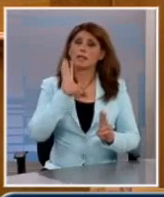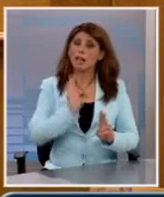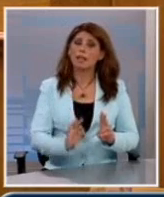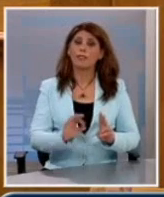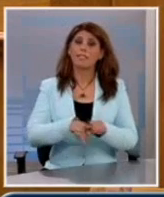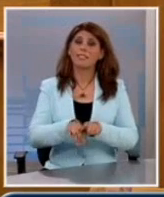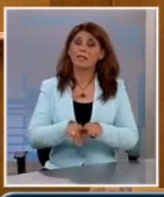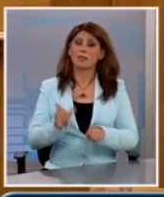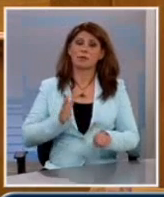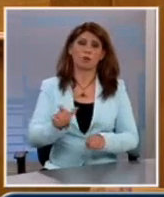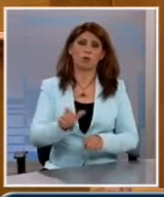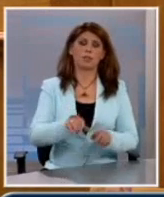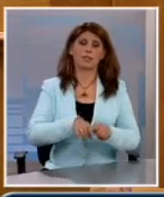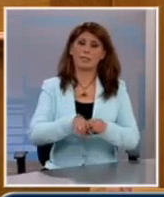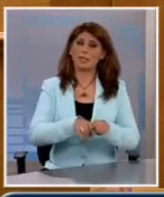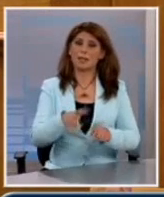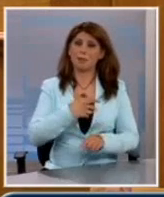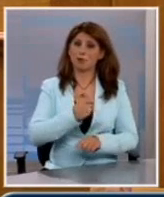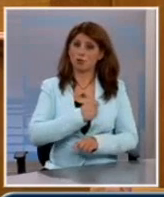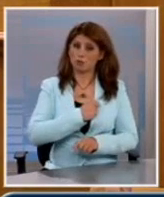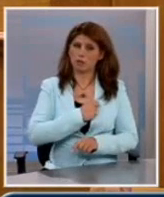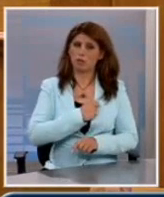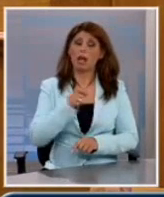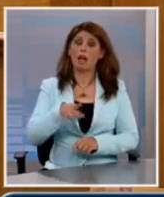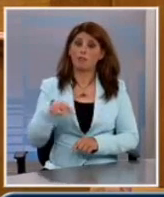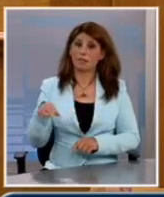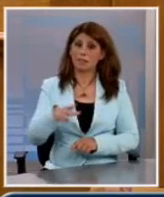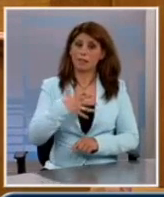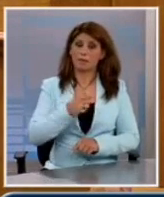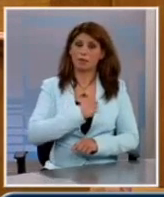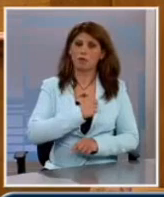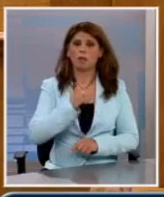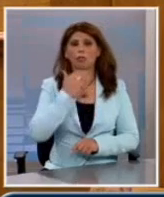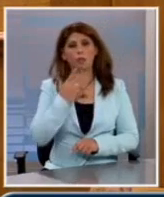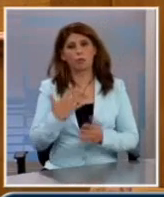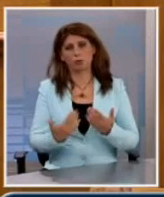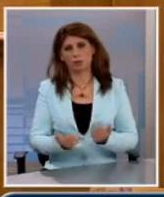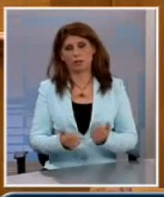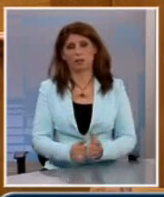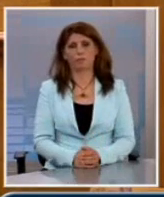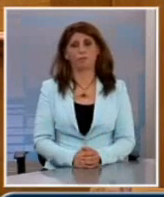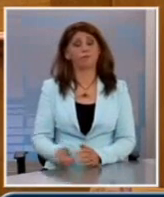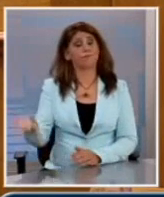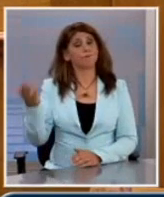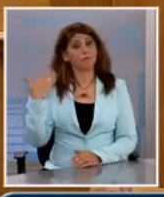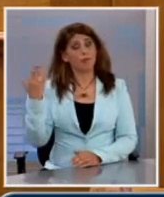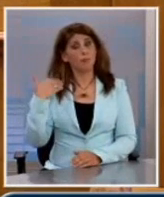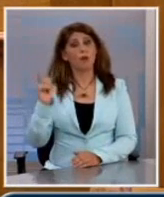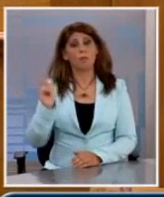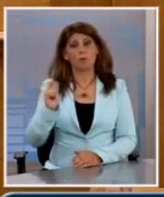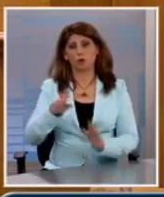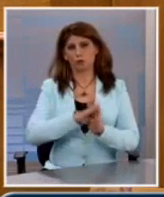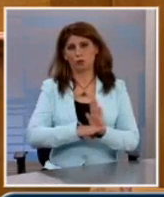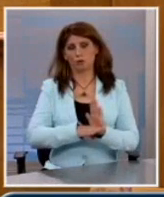τους πολίτες, μια σχέση εμπιστοσύνη. Και αυτή τη σχέση εμπιστοσύνης δεν μπορεί να την έχει το παλιό πολιτικό